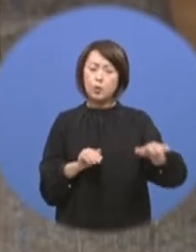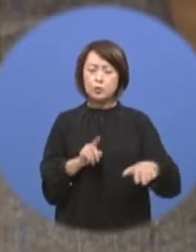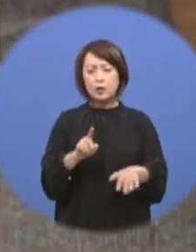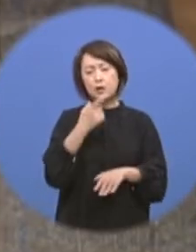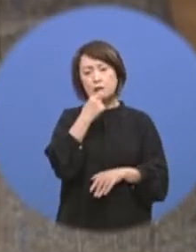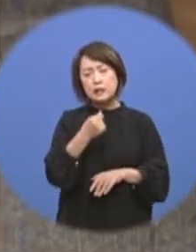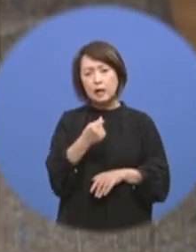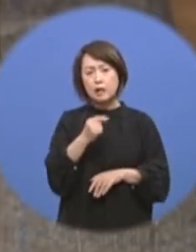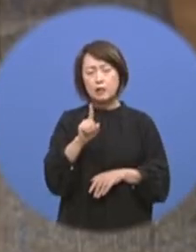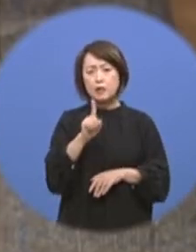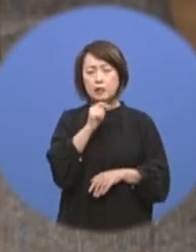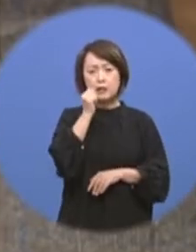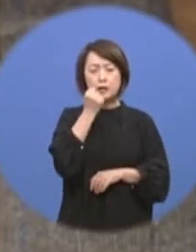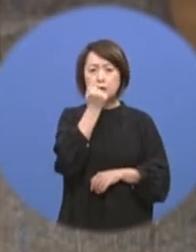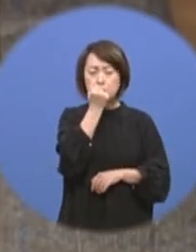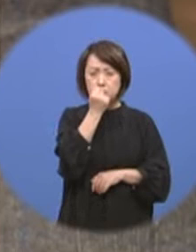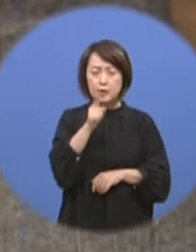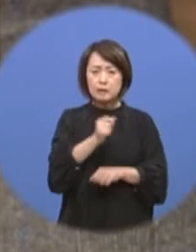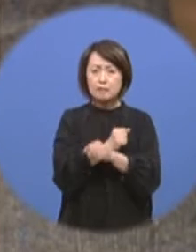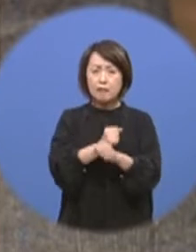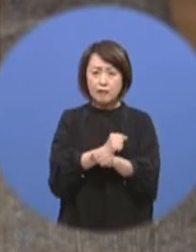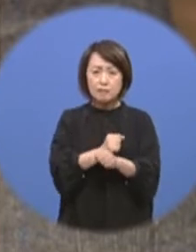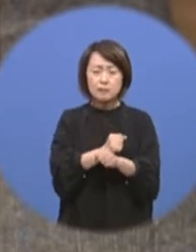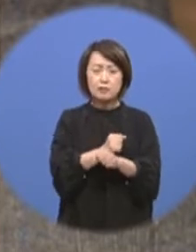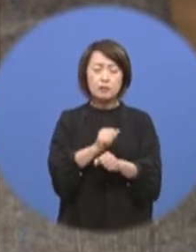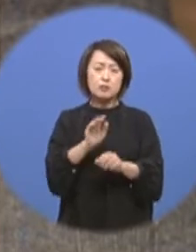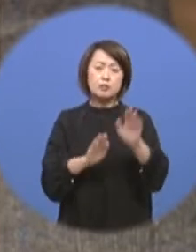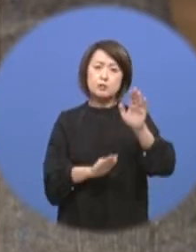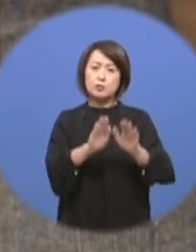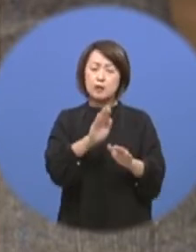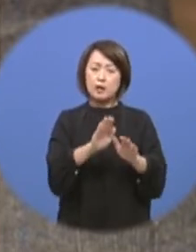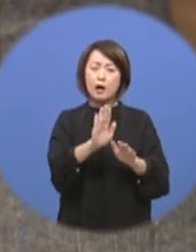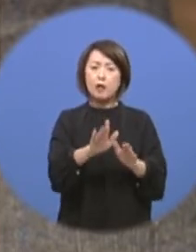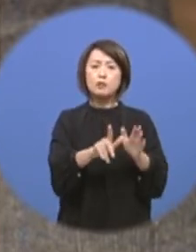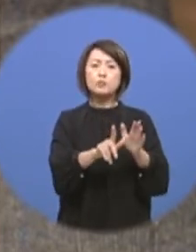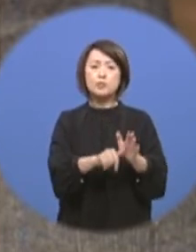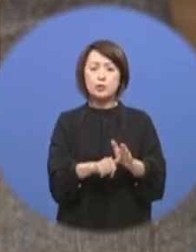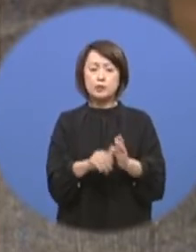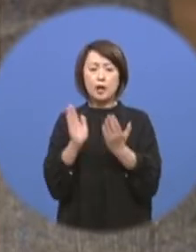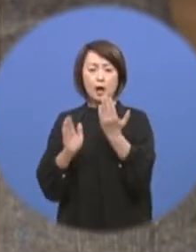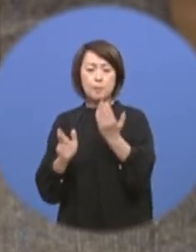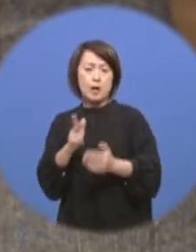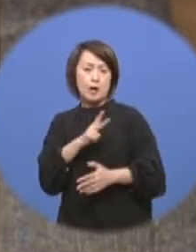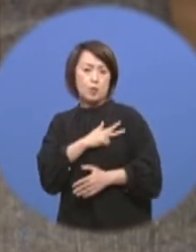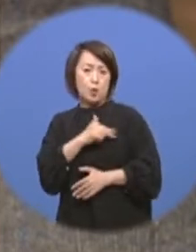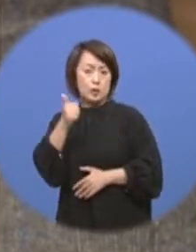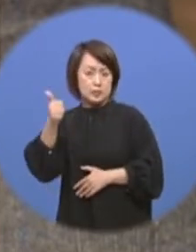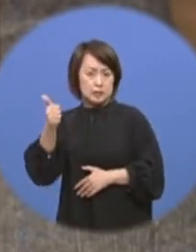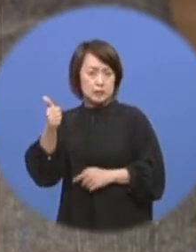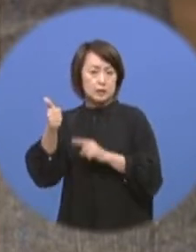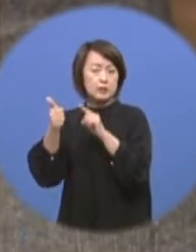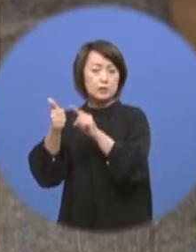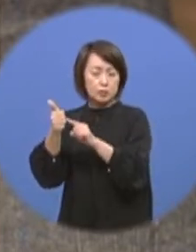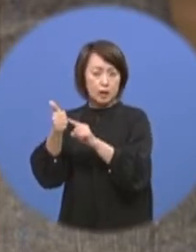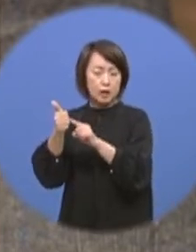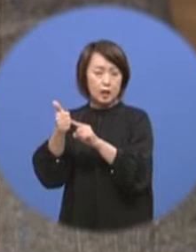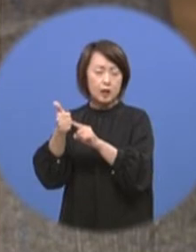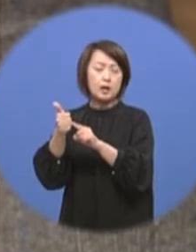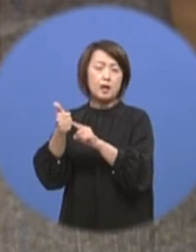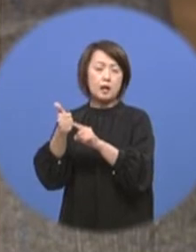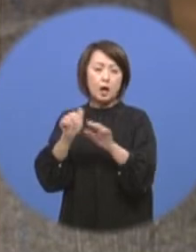なのに言えないいう場合はですね弁護士などadvocate ちな代弁者ですねこの方が